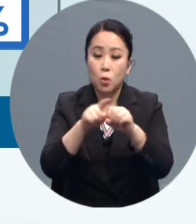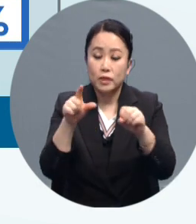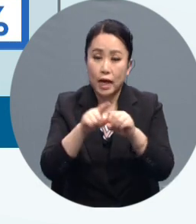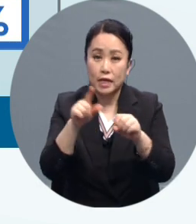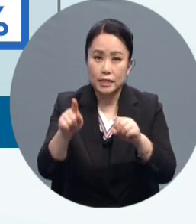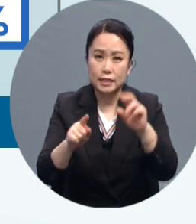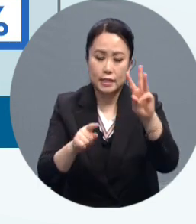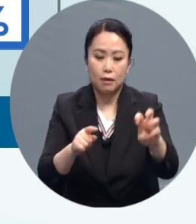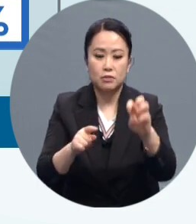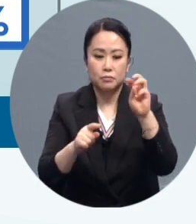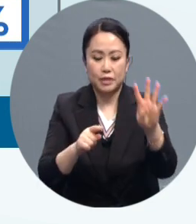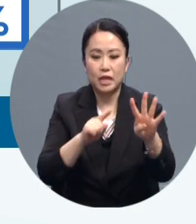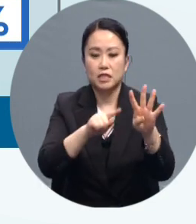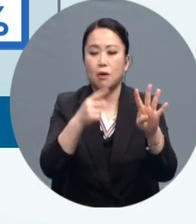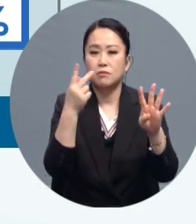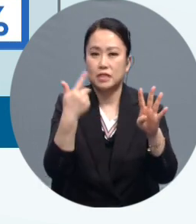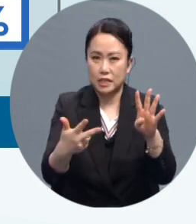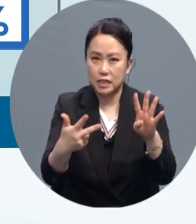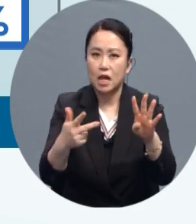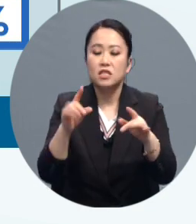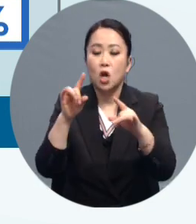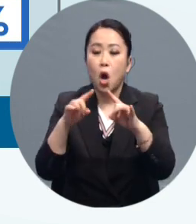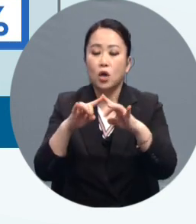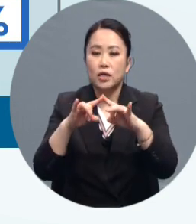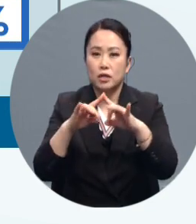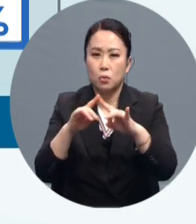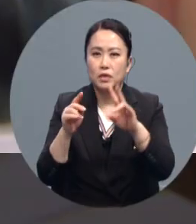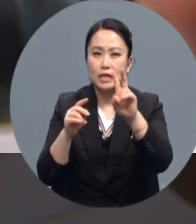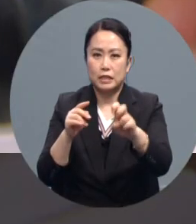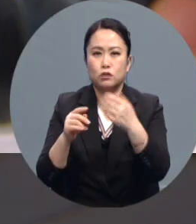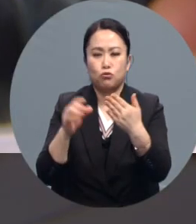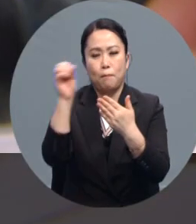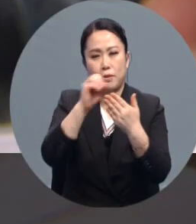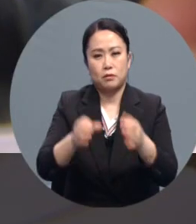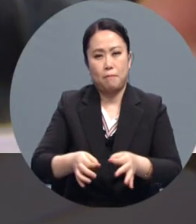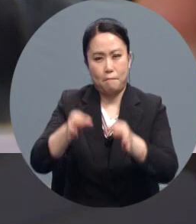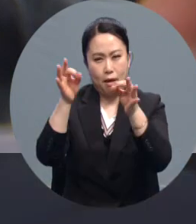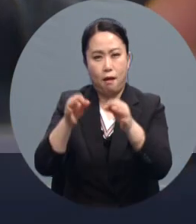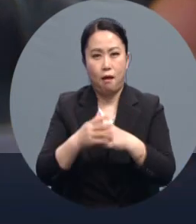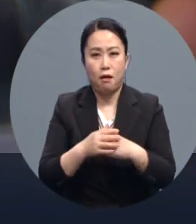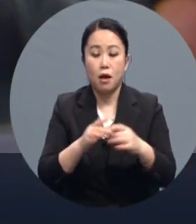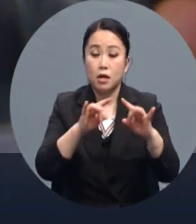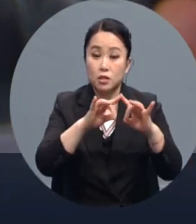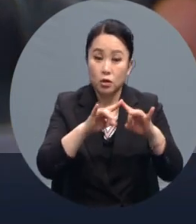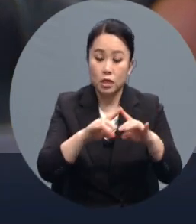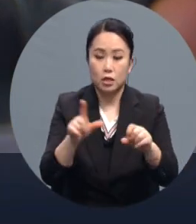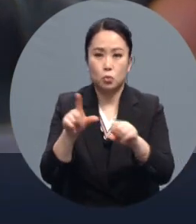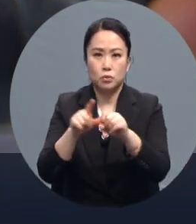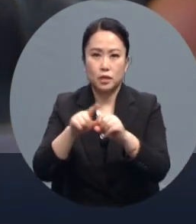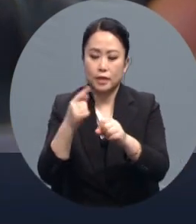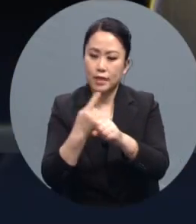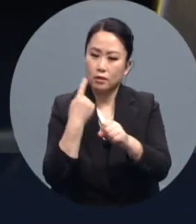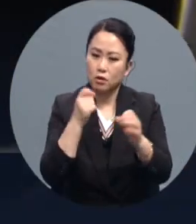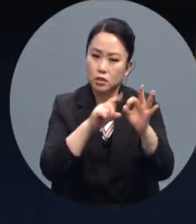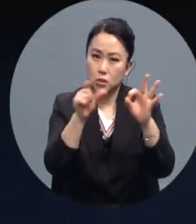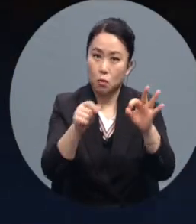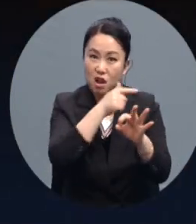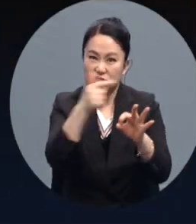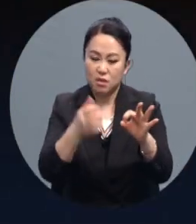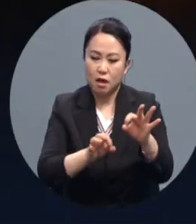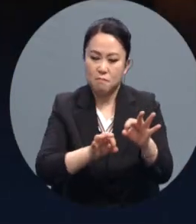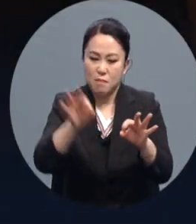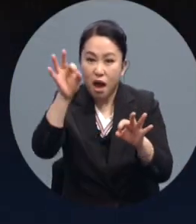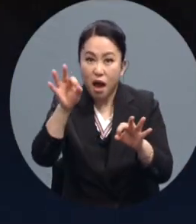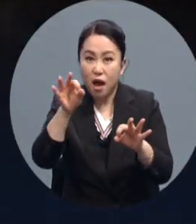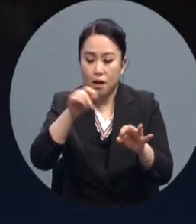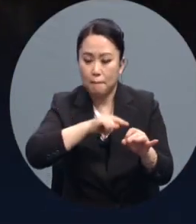34.7%, 전기료는 29.5% 올랐습니다. 전기 도시가스가 작년 10월에 대폭 상승했고요. 그